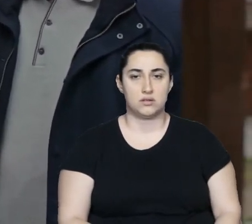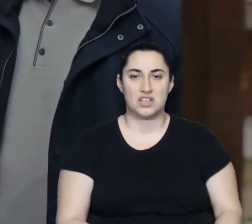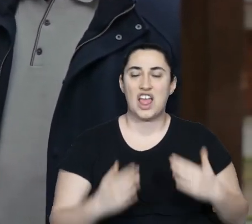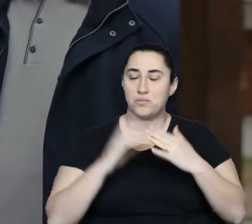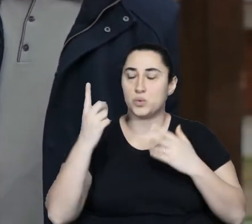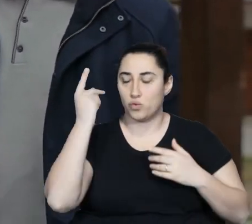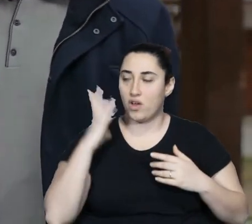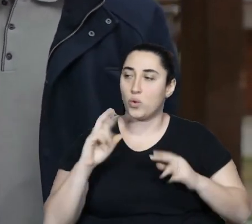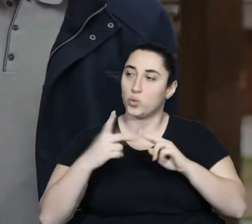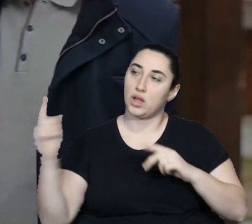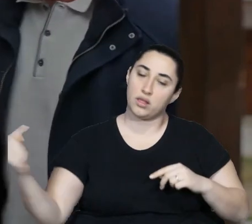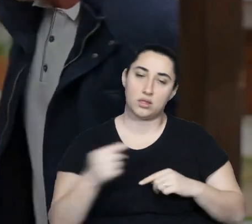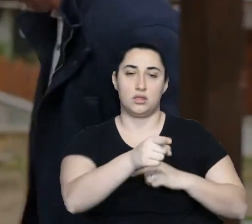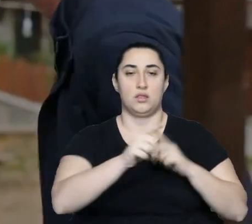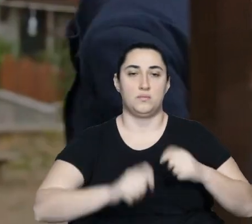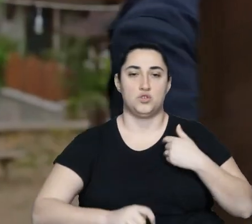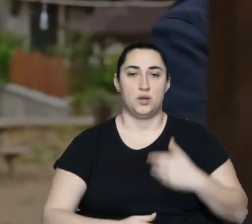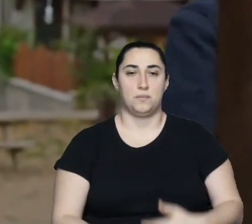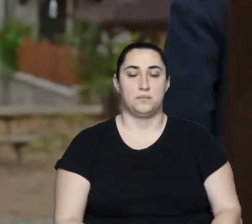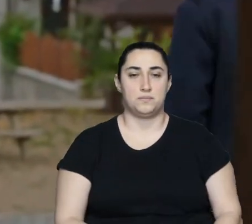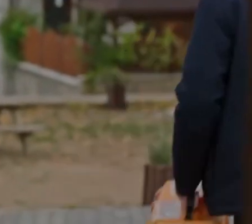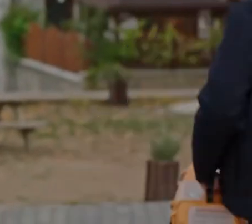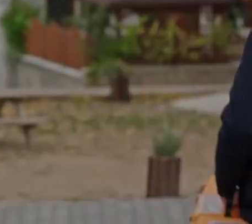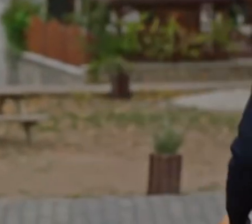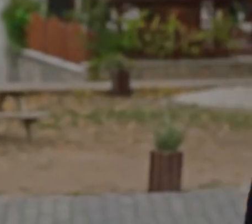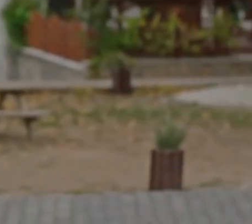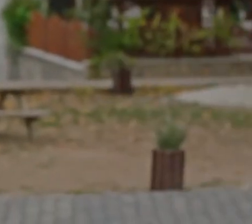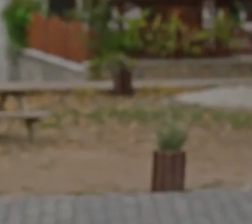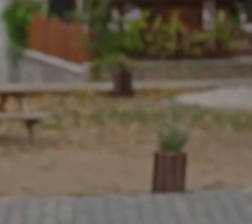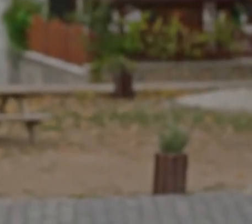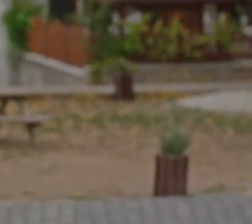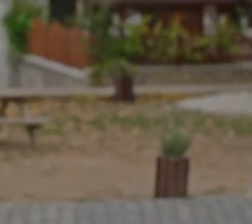Evde bir şey unutmuşum, dükkana öyle geçeceğim. Aysu düşünüyor.